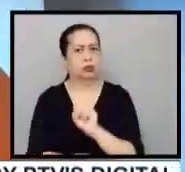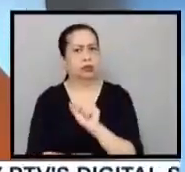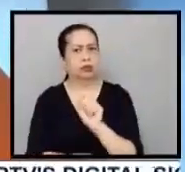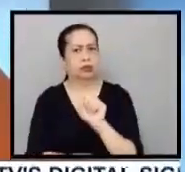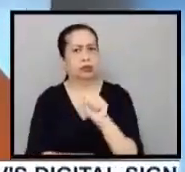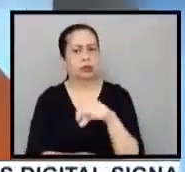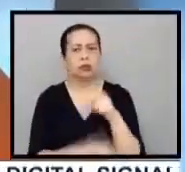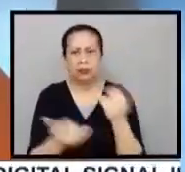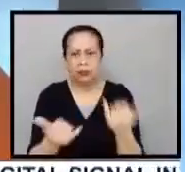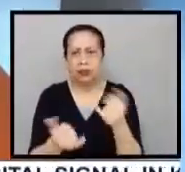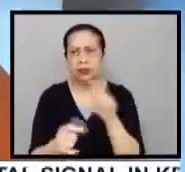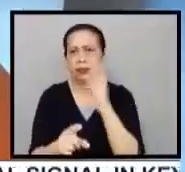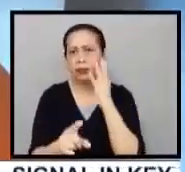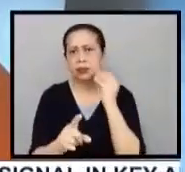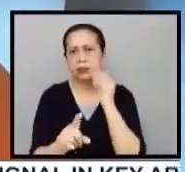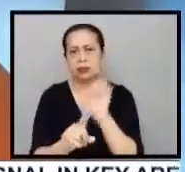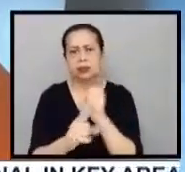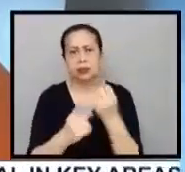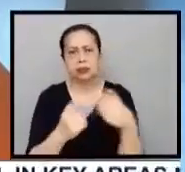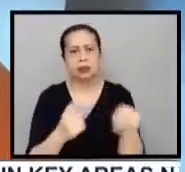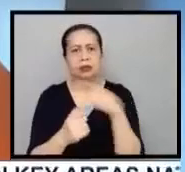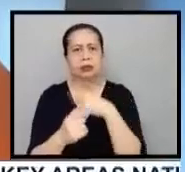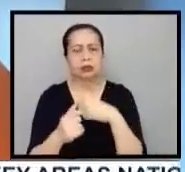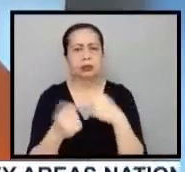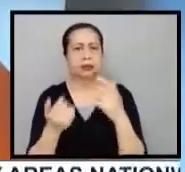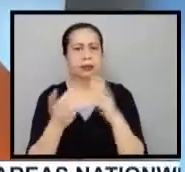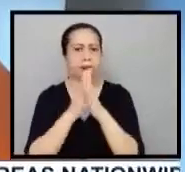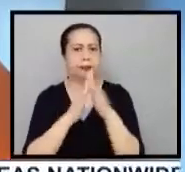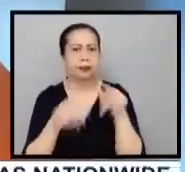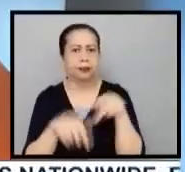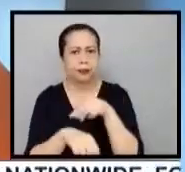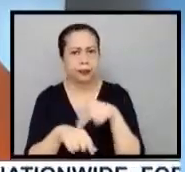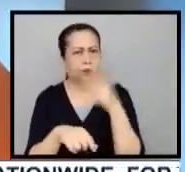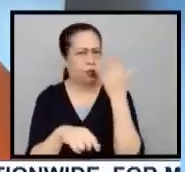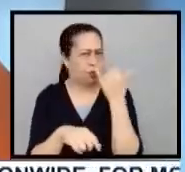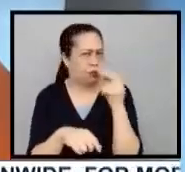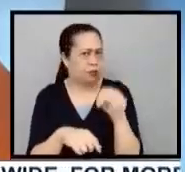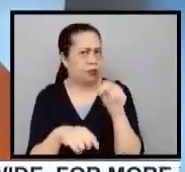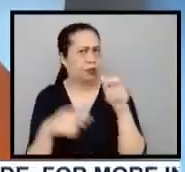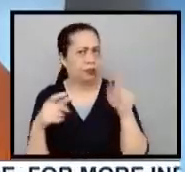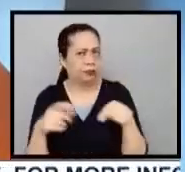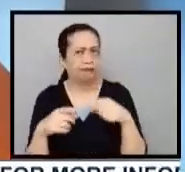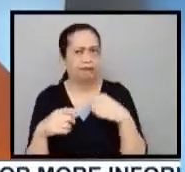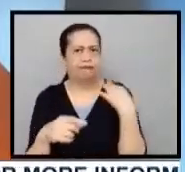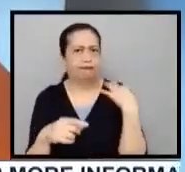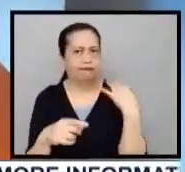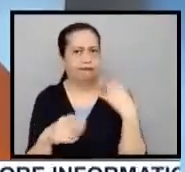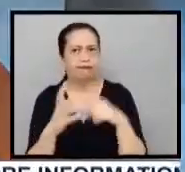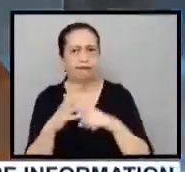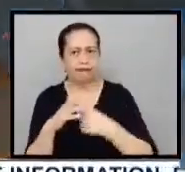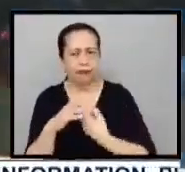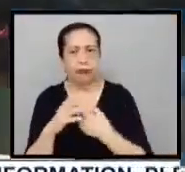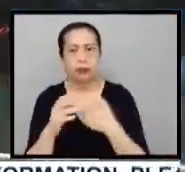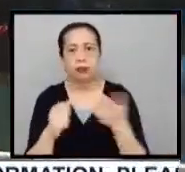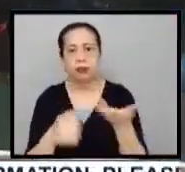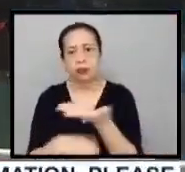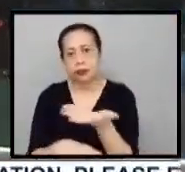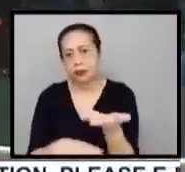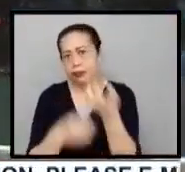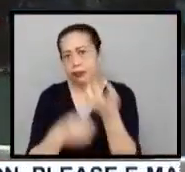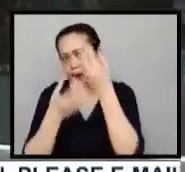nitong kapayapaan dito sa ating bansa? At bakit kailangan po natin magkaroon ng initiative like this with NPC? Tell us more about this,